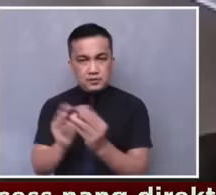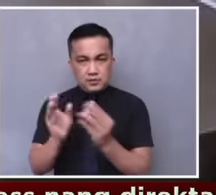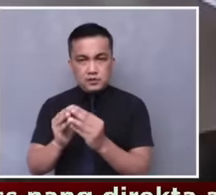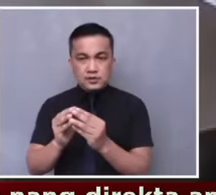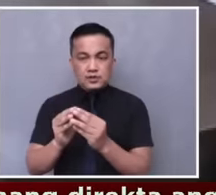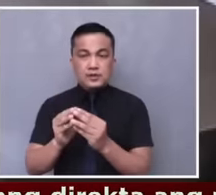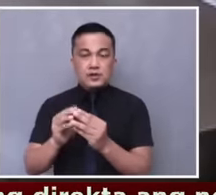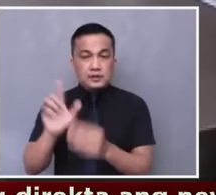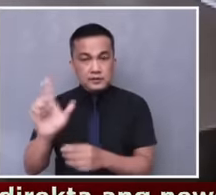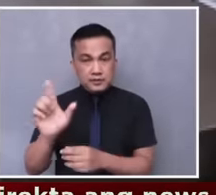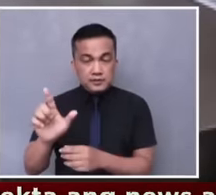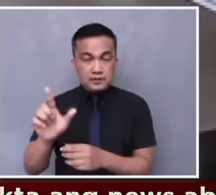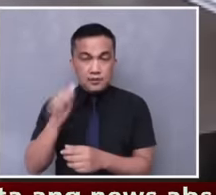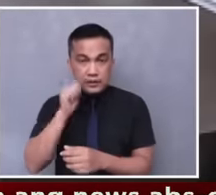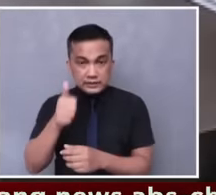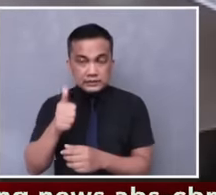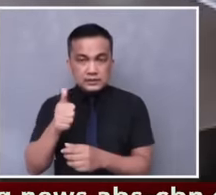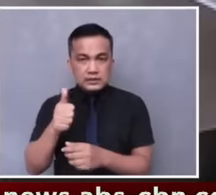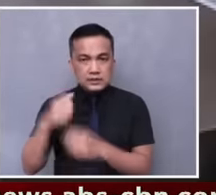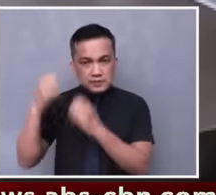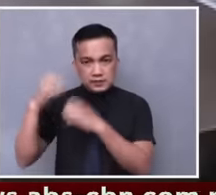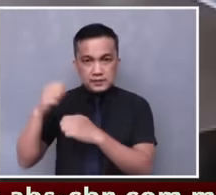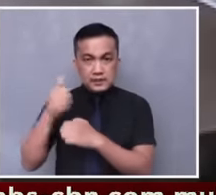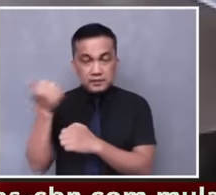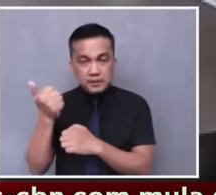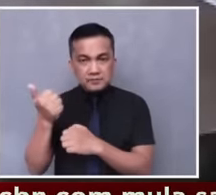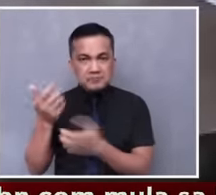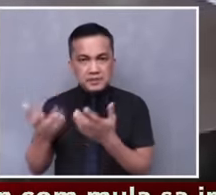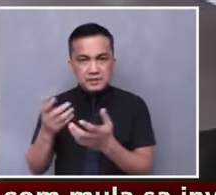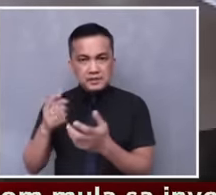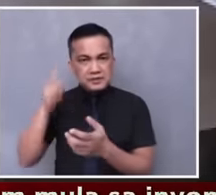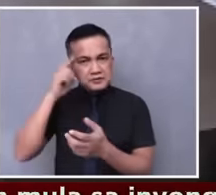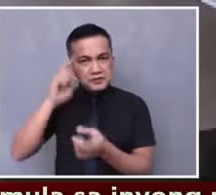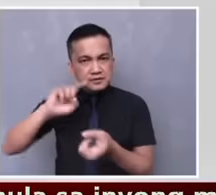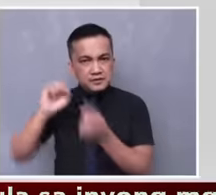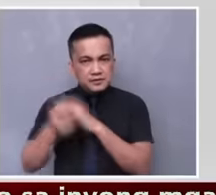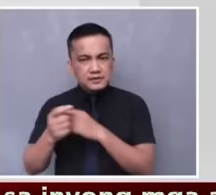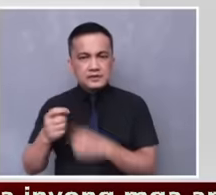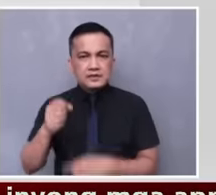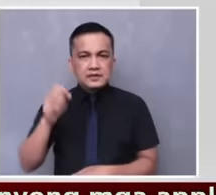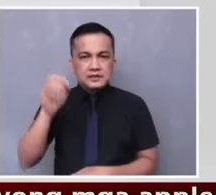pero umaasa raw ang iba sa kanila na baka magbago pa ang isip ng senador.